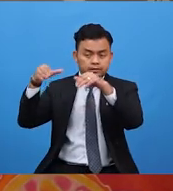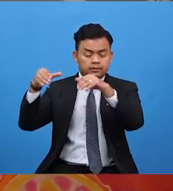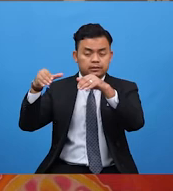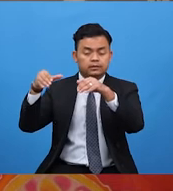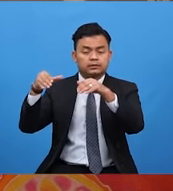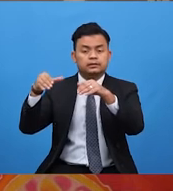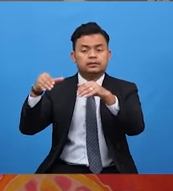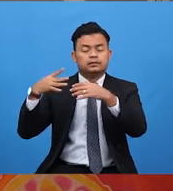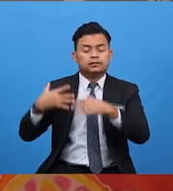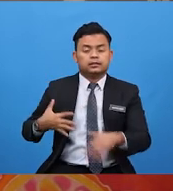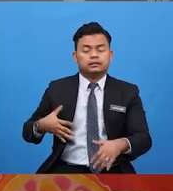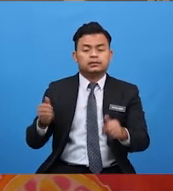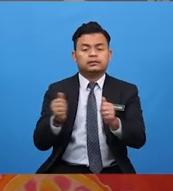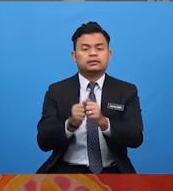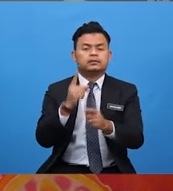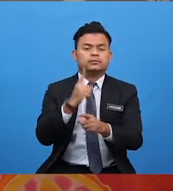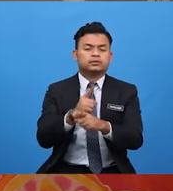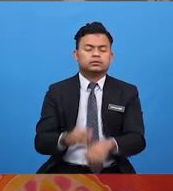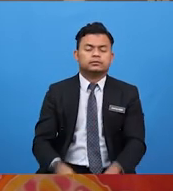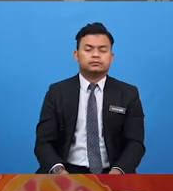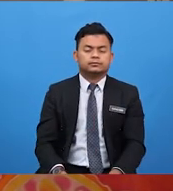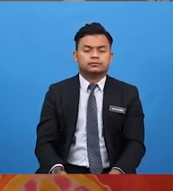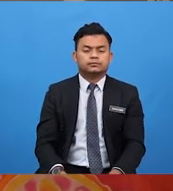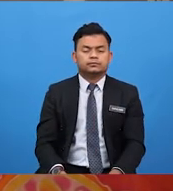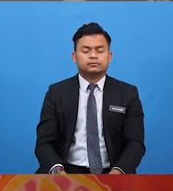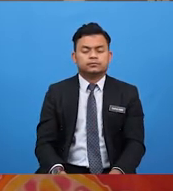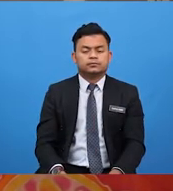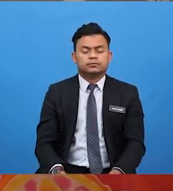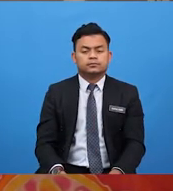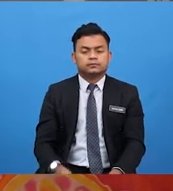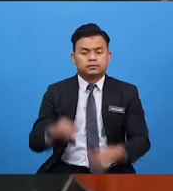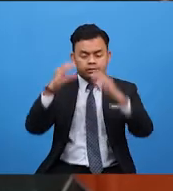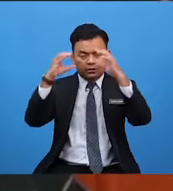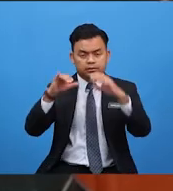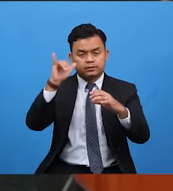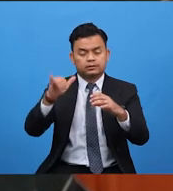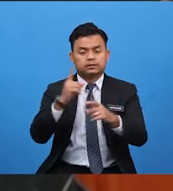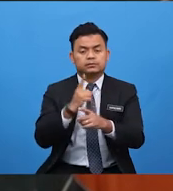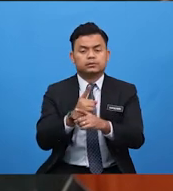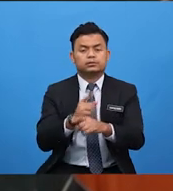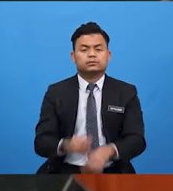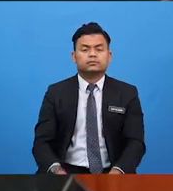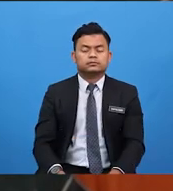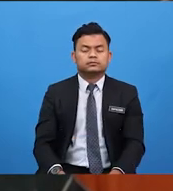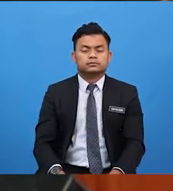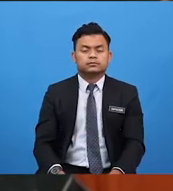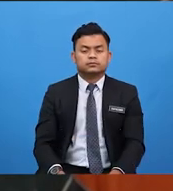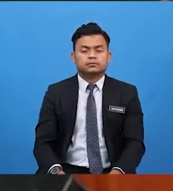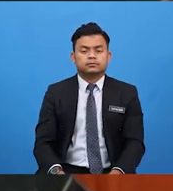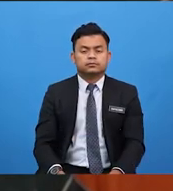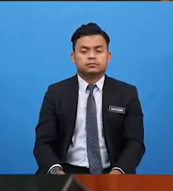betul. Pastikan kain disidai pada ampaian dengan cara yang betul. Kain yang disidai